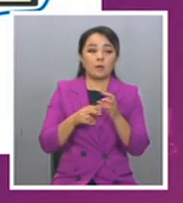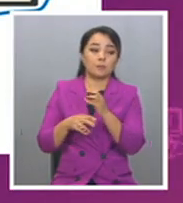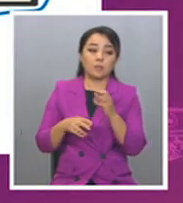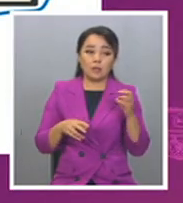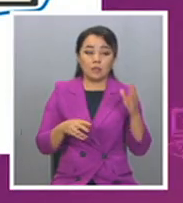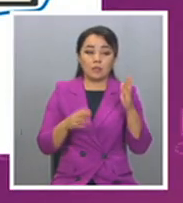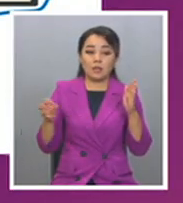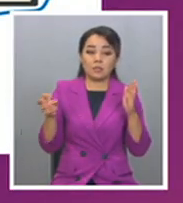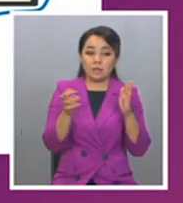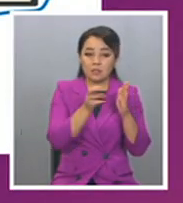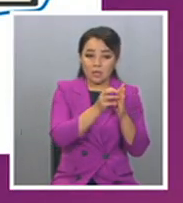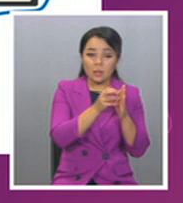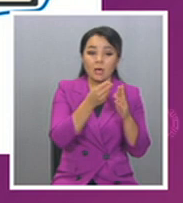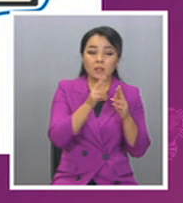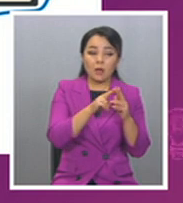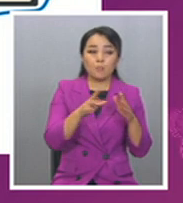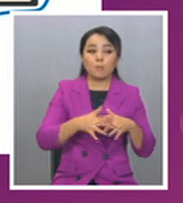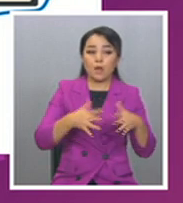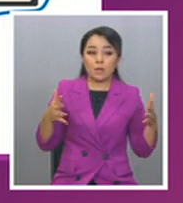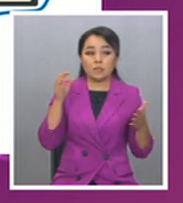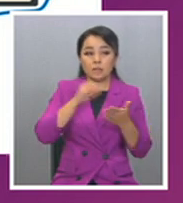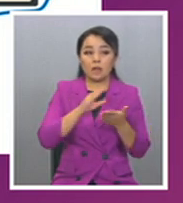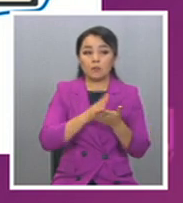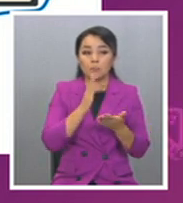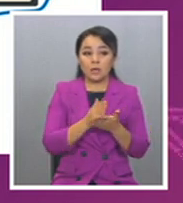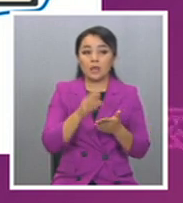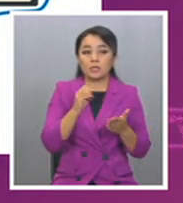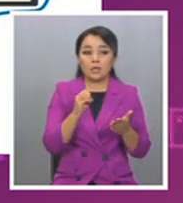потенциалдық энергия максимум мәніне ие болады, яғни